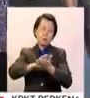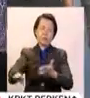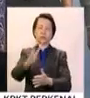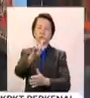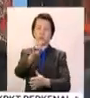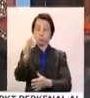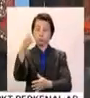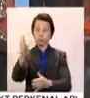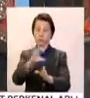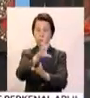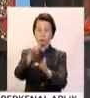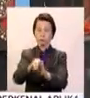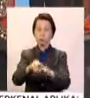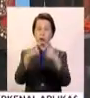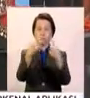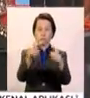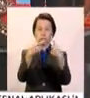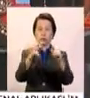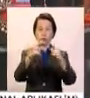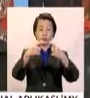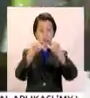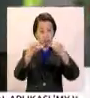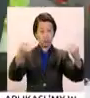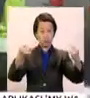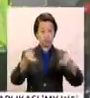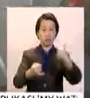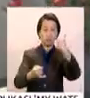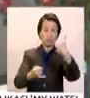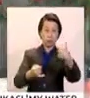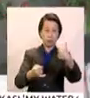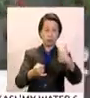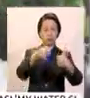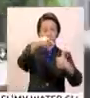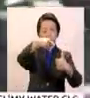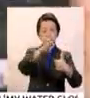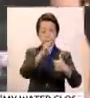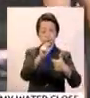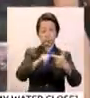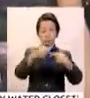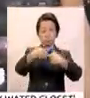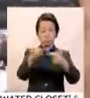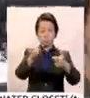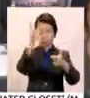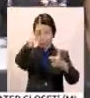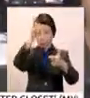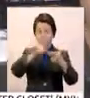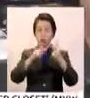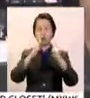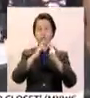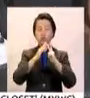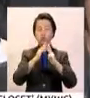2019 yang membabitkan 12 kategori. Antaranya kategori PBT, Pejabat